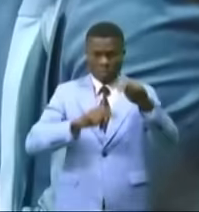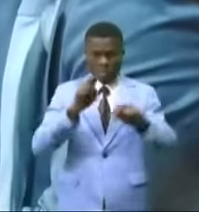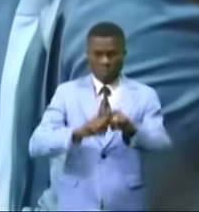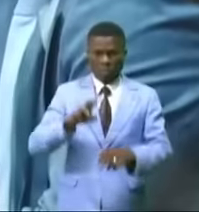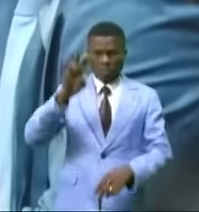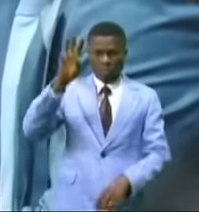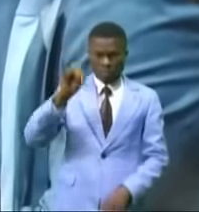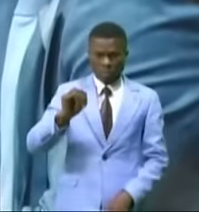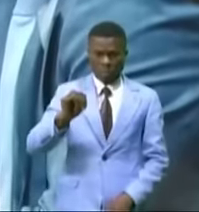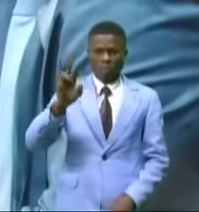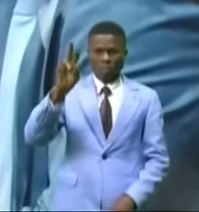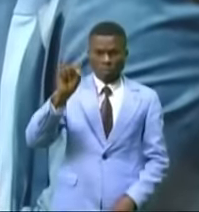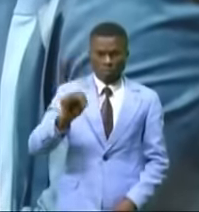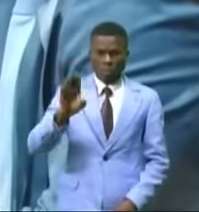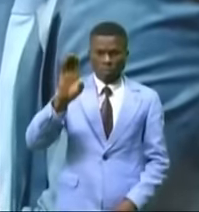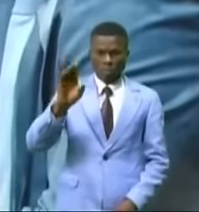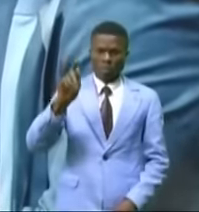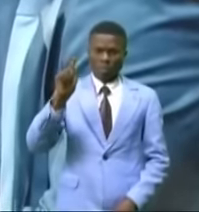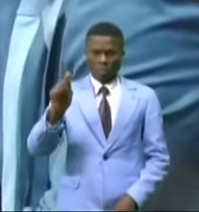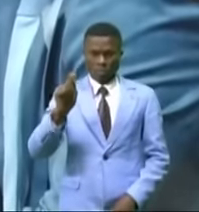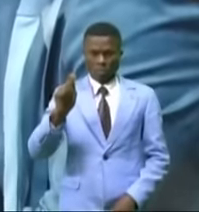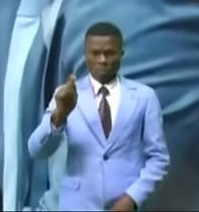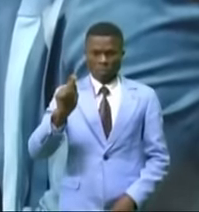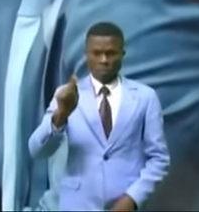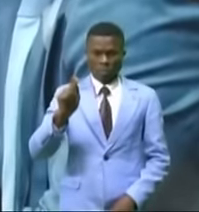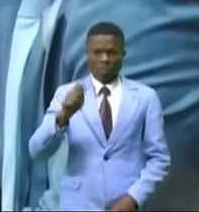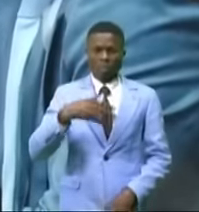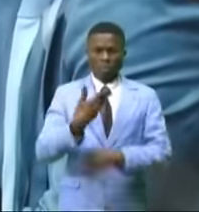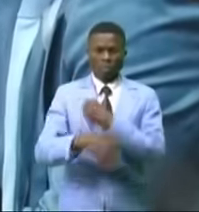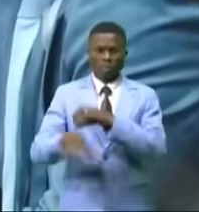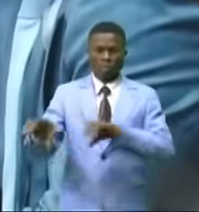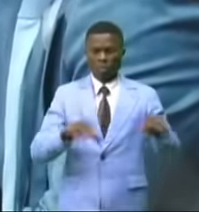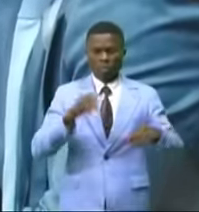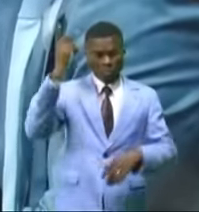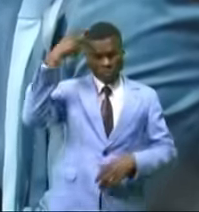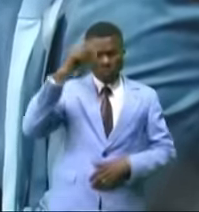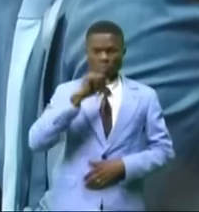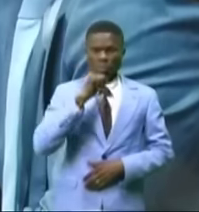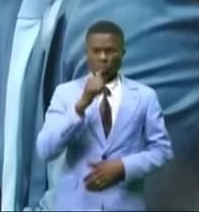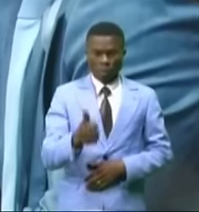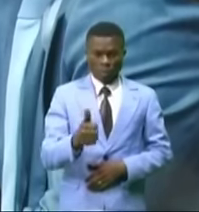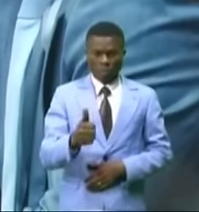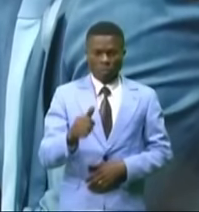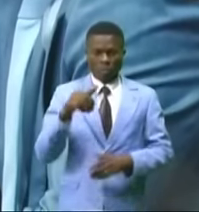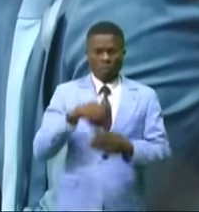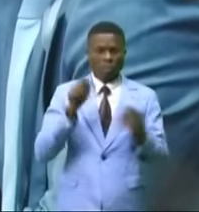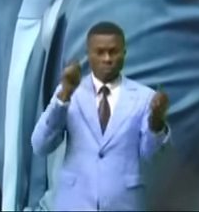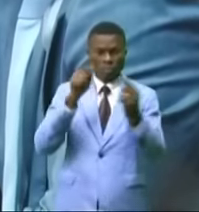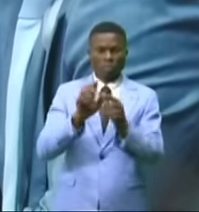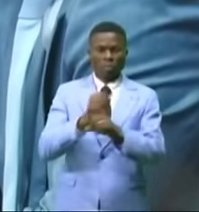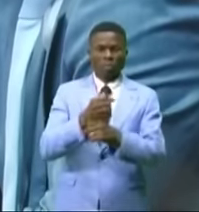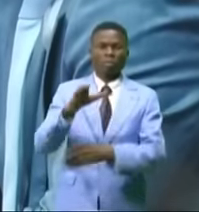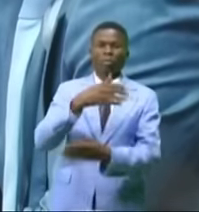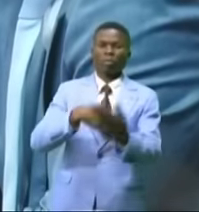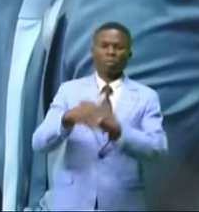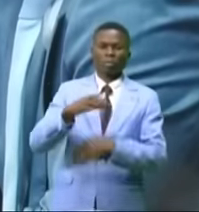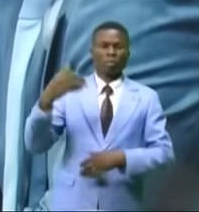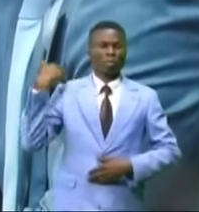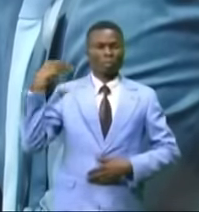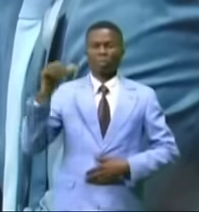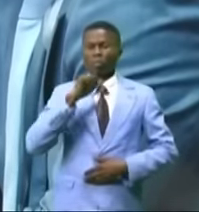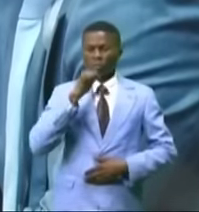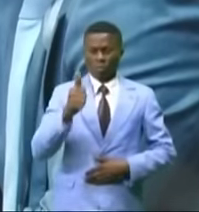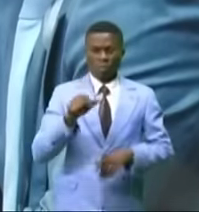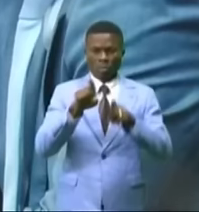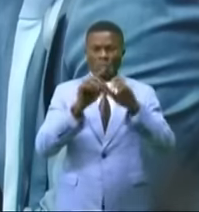MNCT, à n'entreprendre aucune activité politique dans le but de troubler l'ordre public et